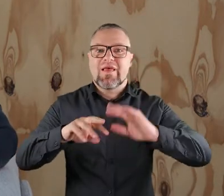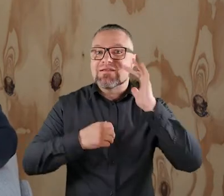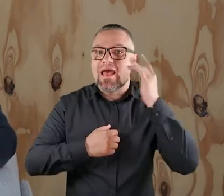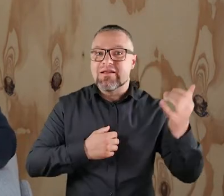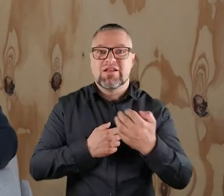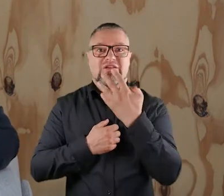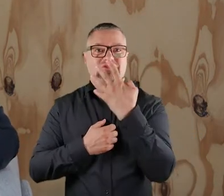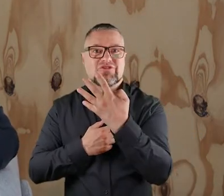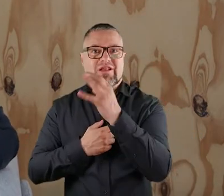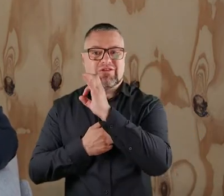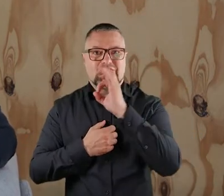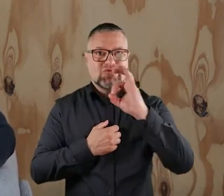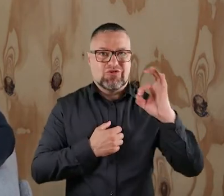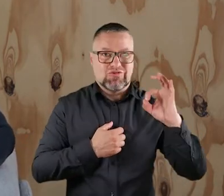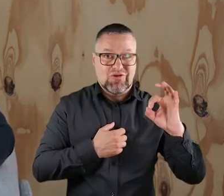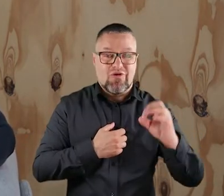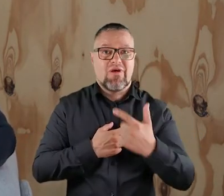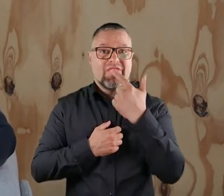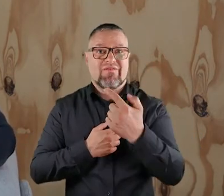Iskierka, czyli